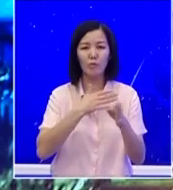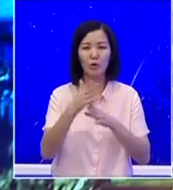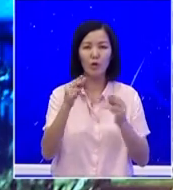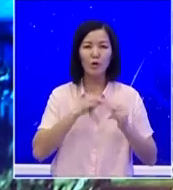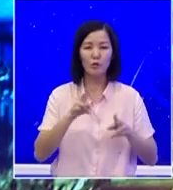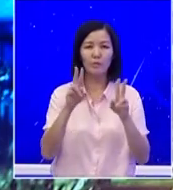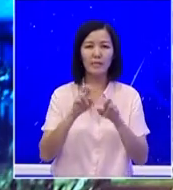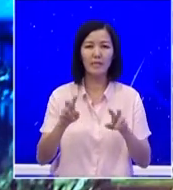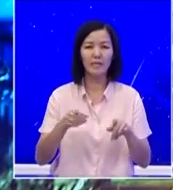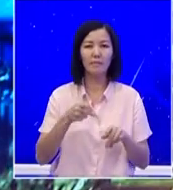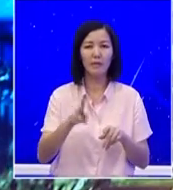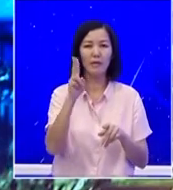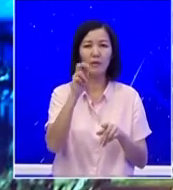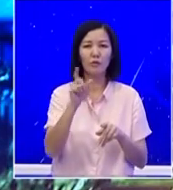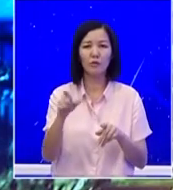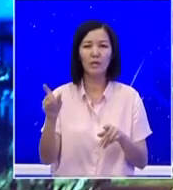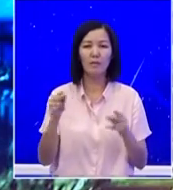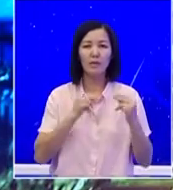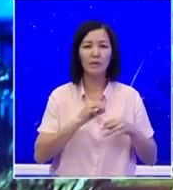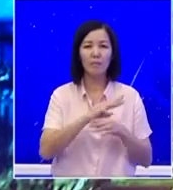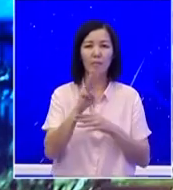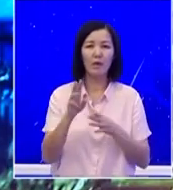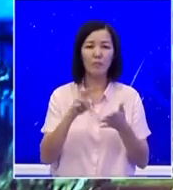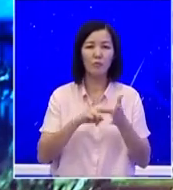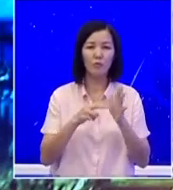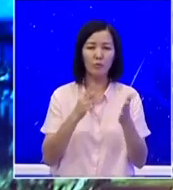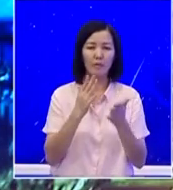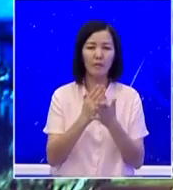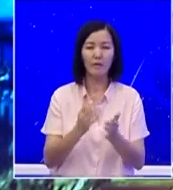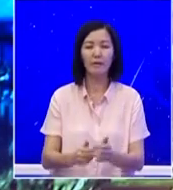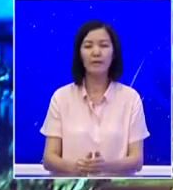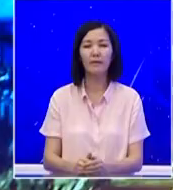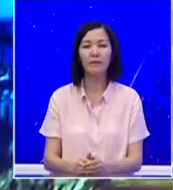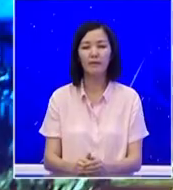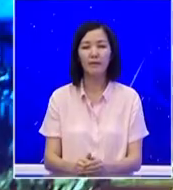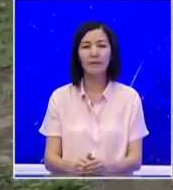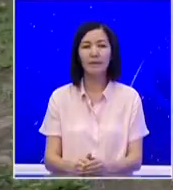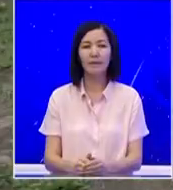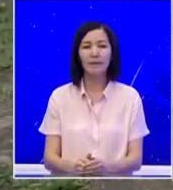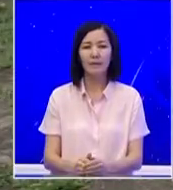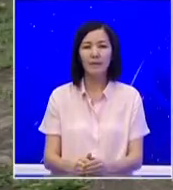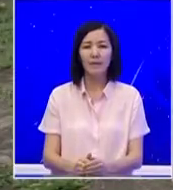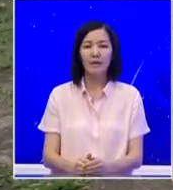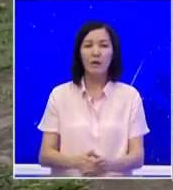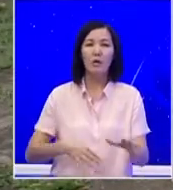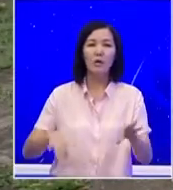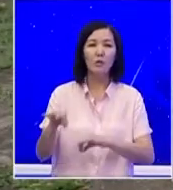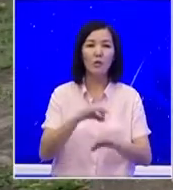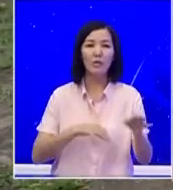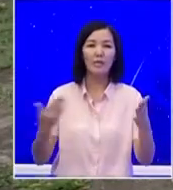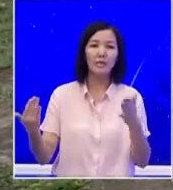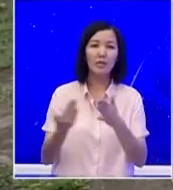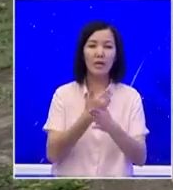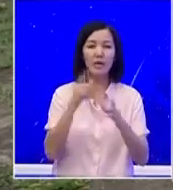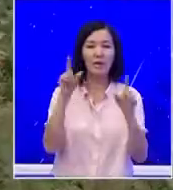бір күрек іздеген 1200-ге жуық тұрғында еңбекпен қамту жоспарда. Жол картасы арқылы жаңарып жатқан